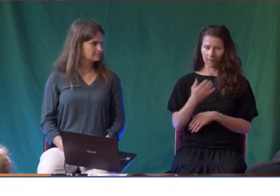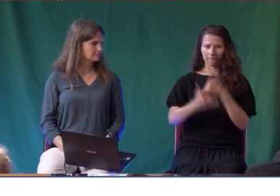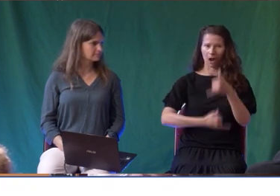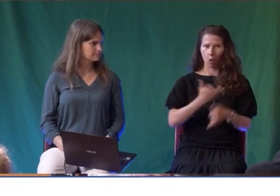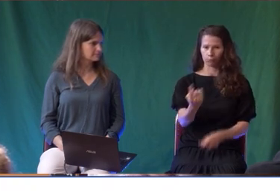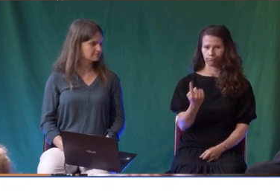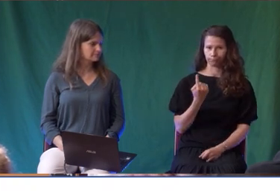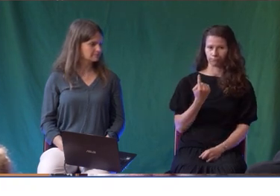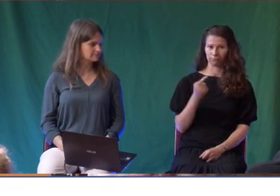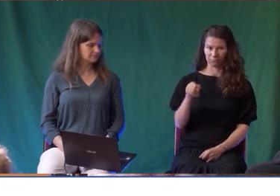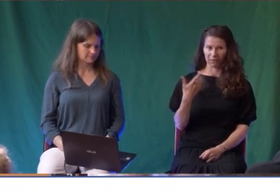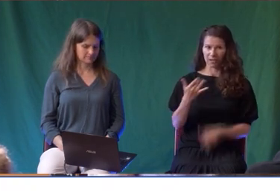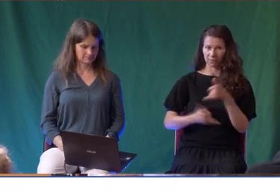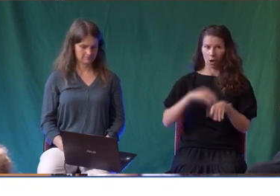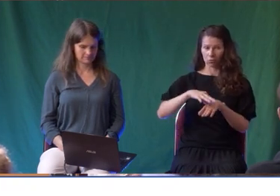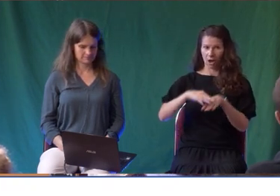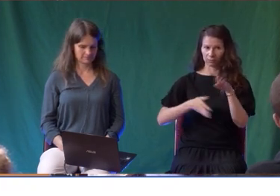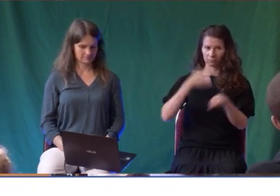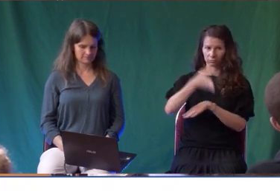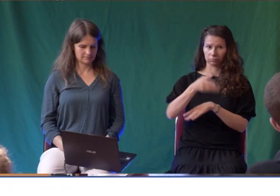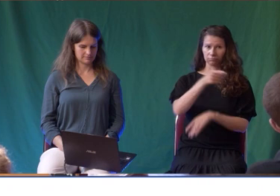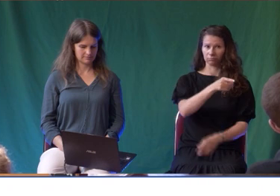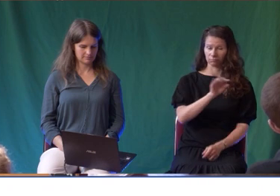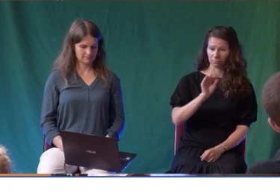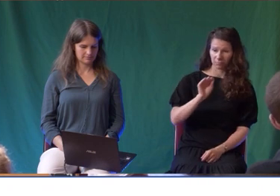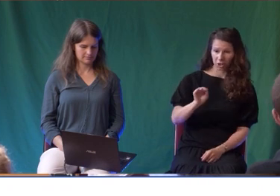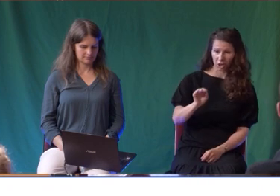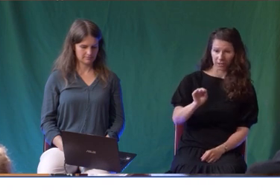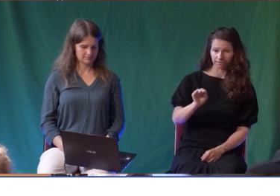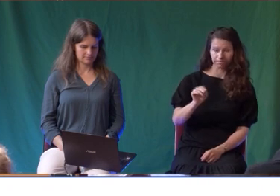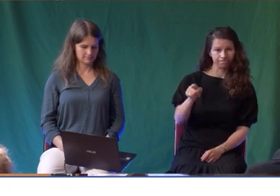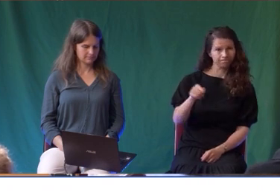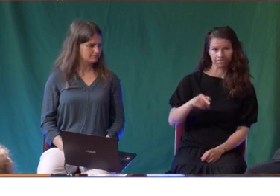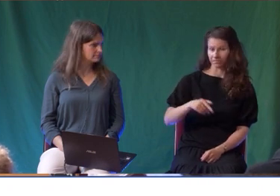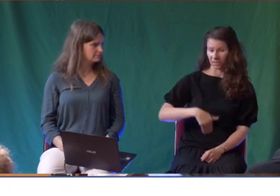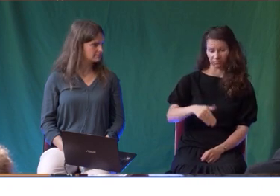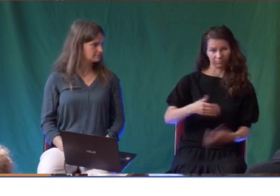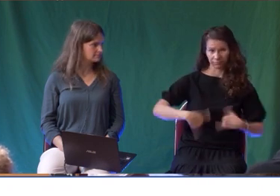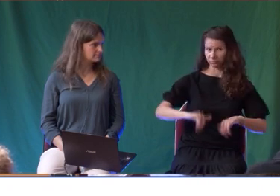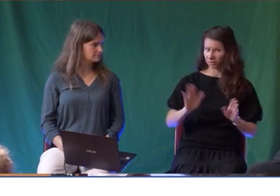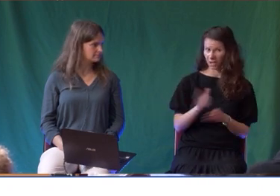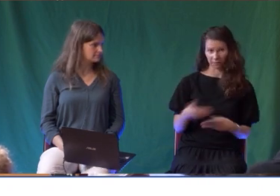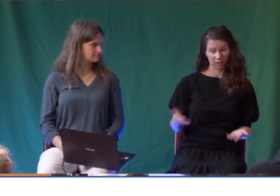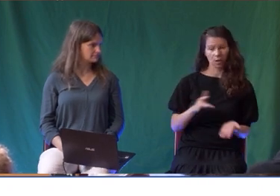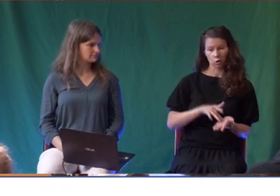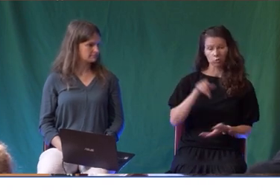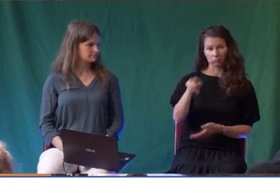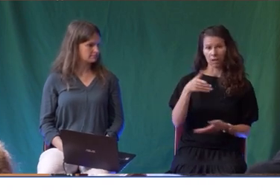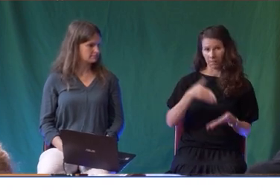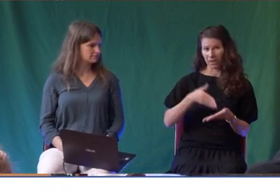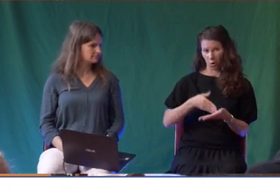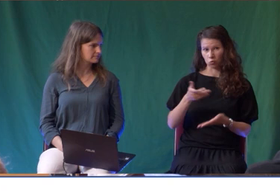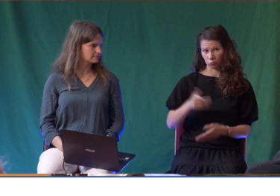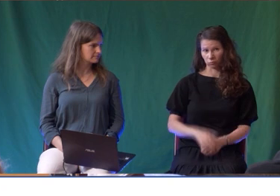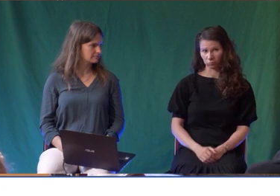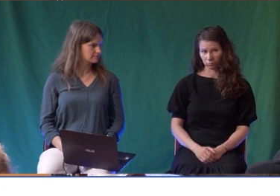die war beim Frauenarzt und der Frauenarzt haben hat gesagt sie dürfen keine Kinder bekommen weil sie eine Behinderung haben